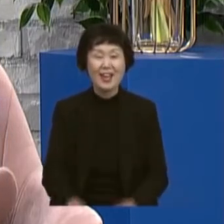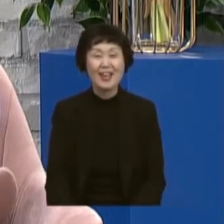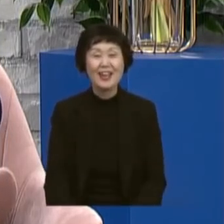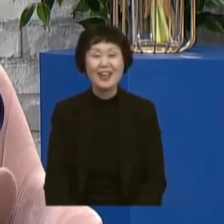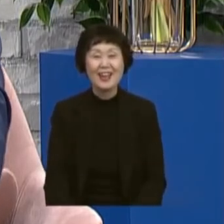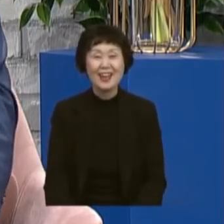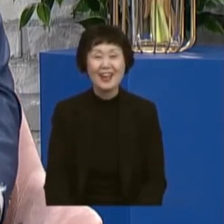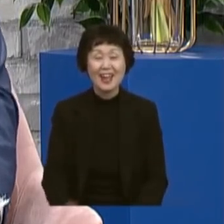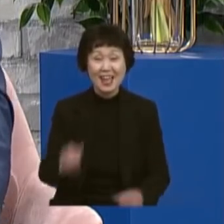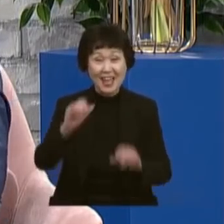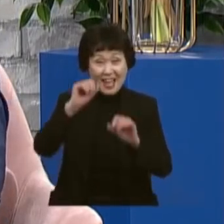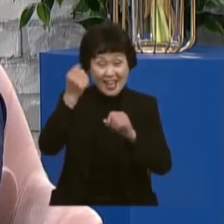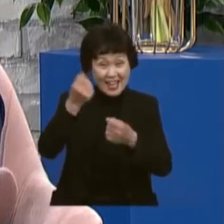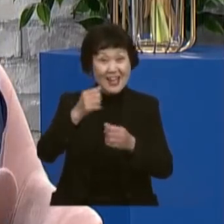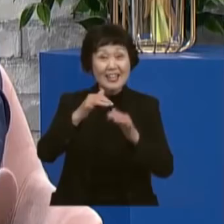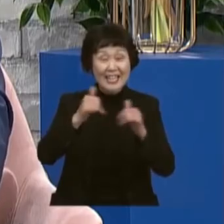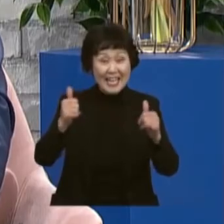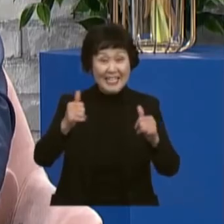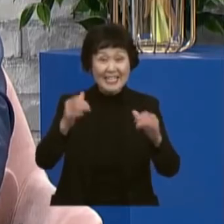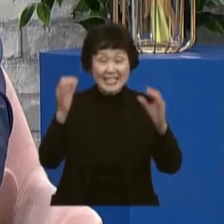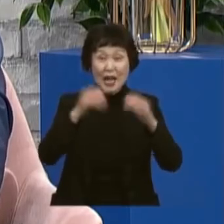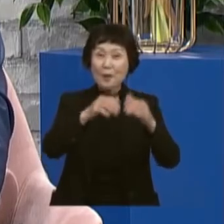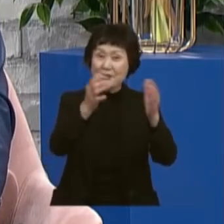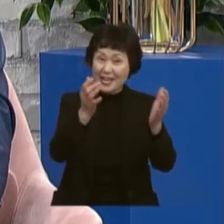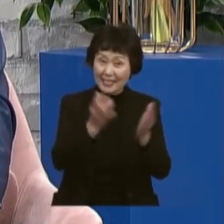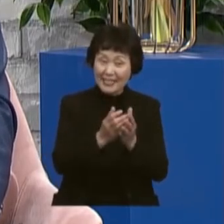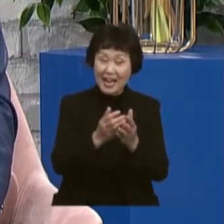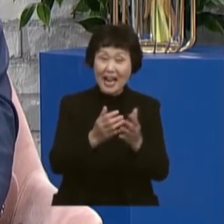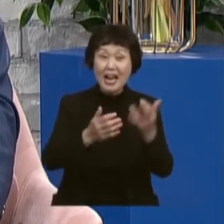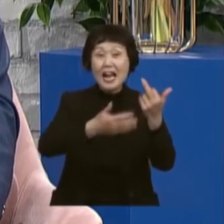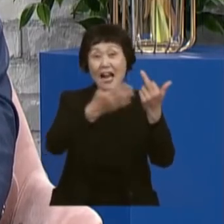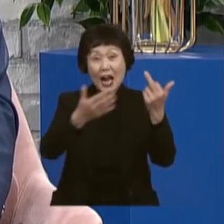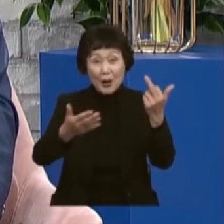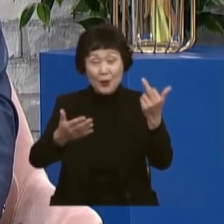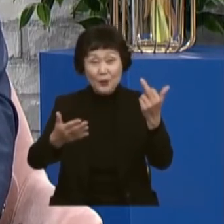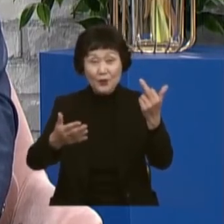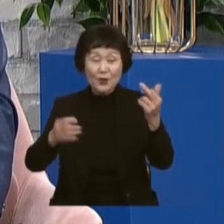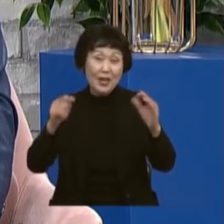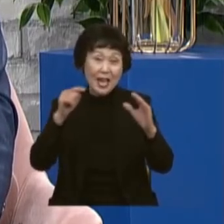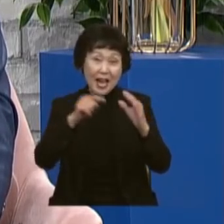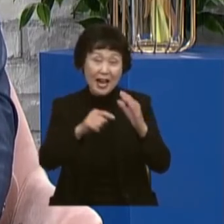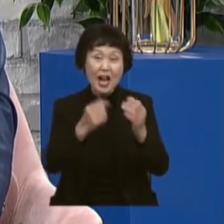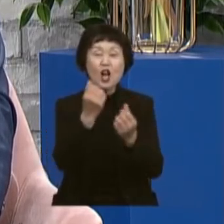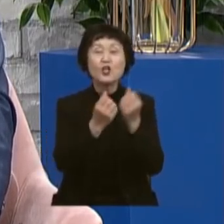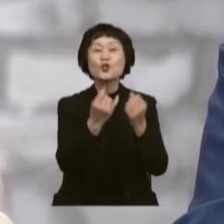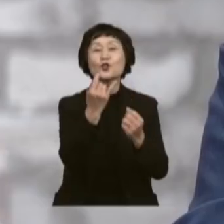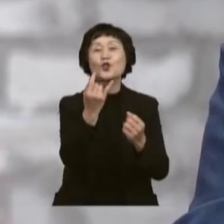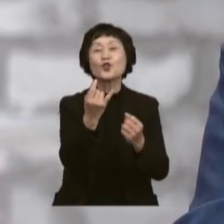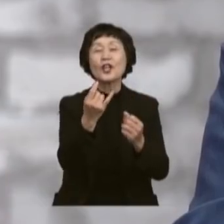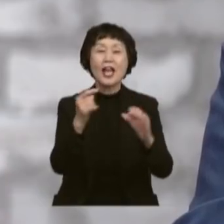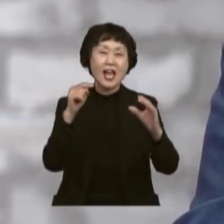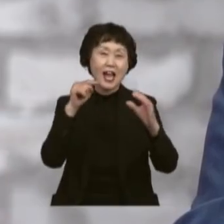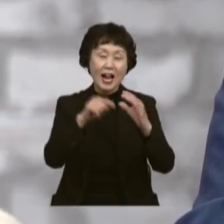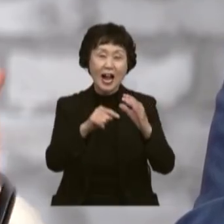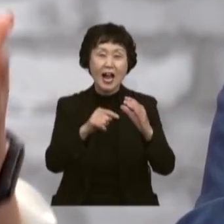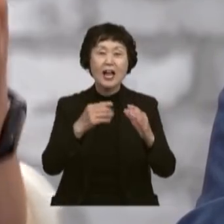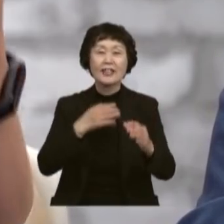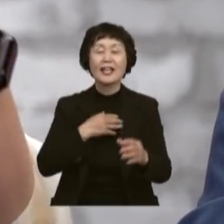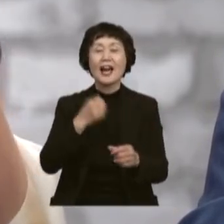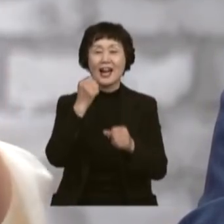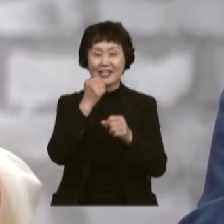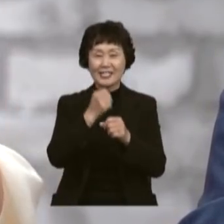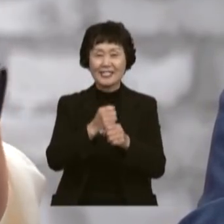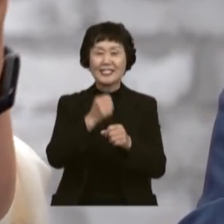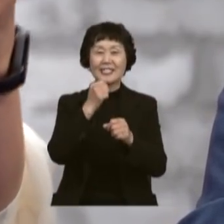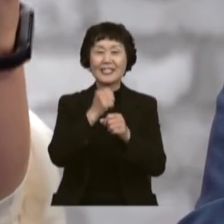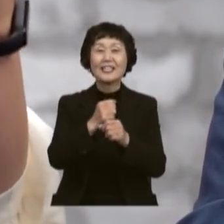합창단? CCC 우리 저기 강원도에서 그 친구들 수련회 때 가가지고 나를